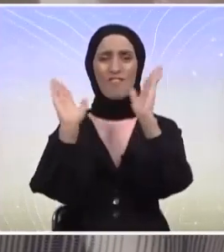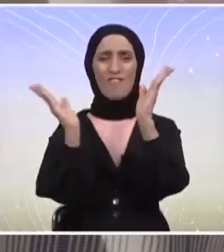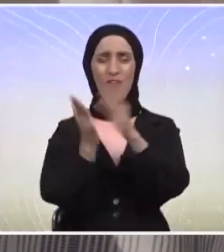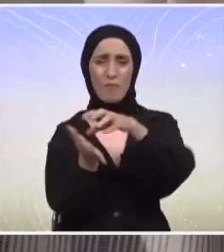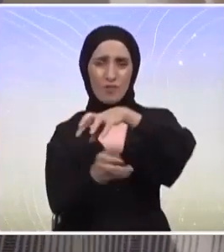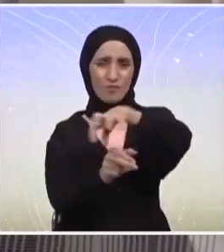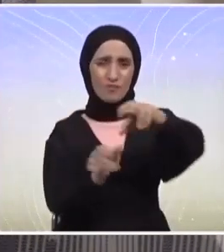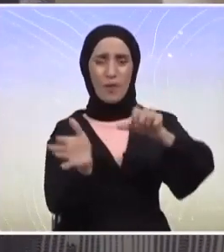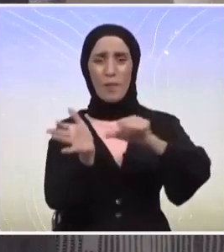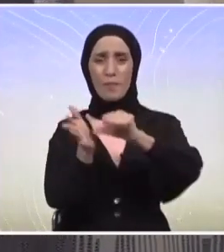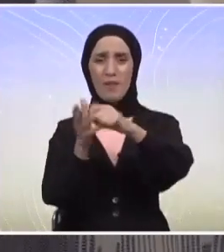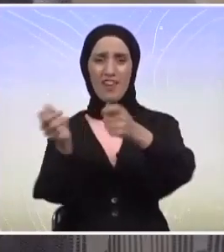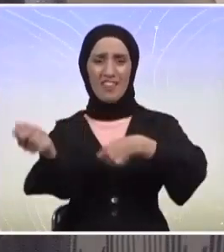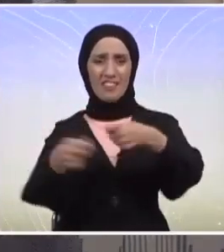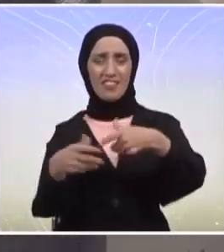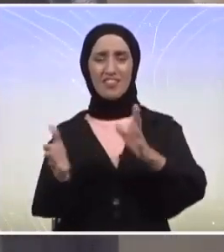التجارية والخدمية.